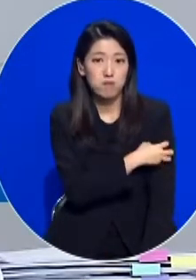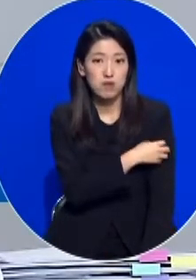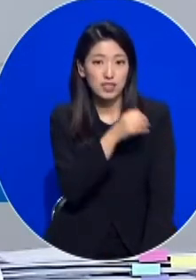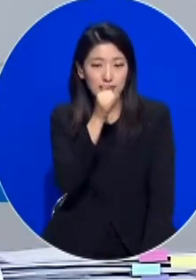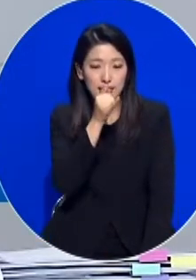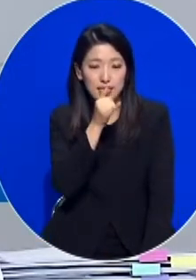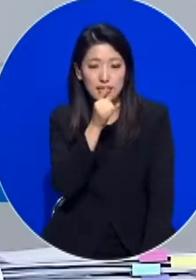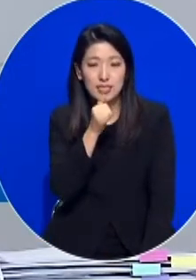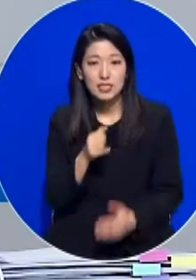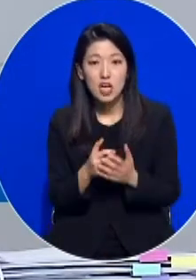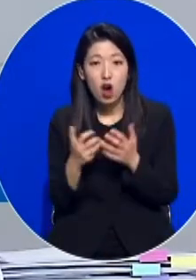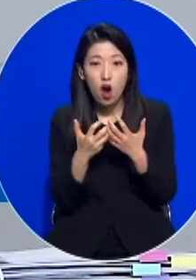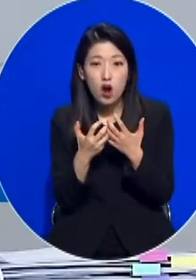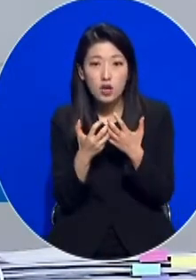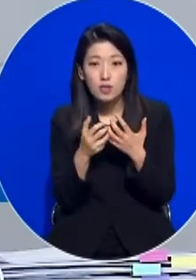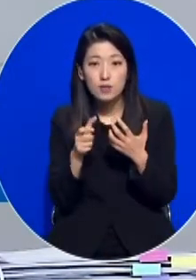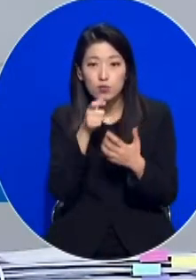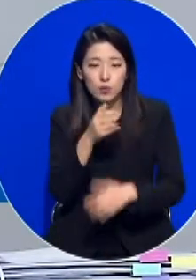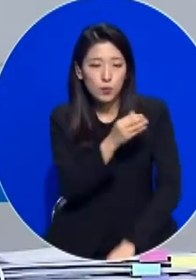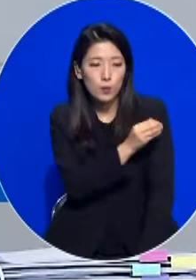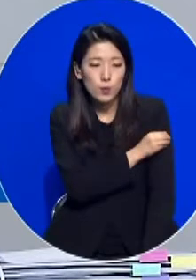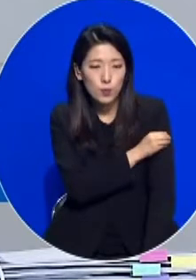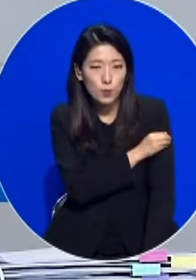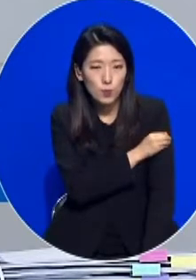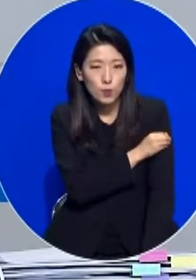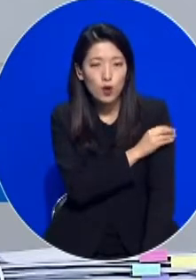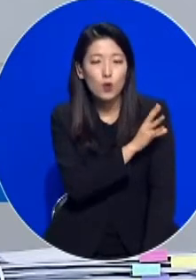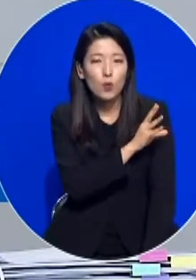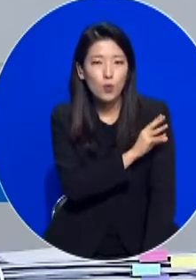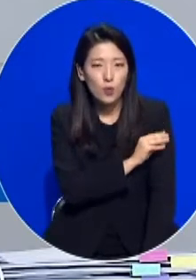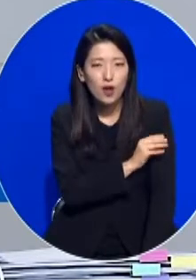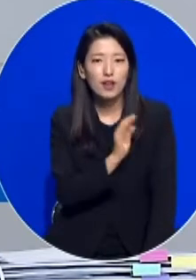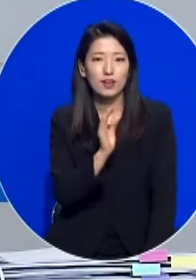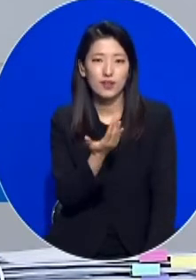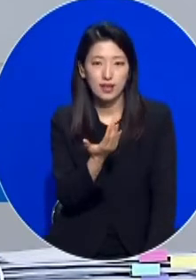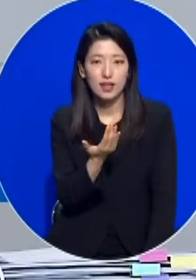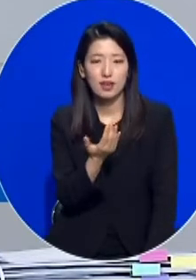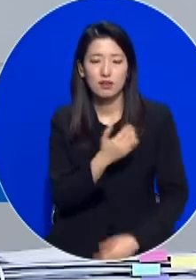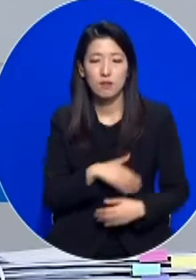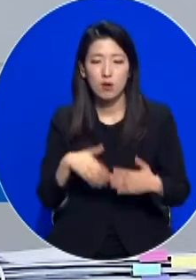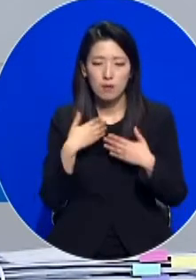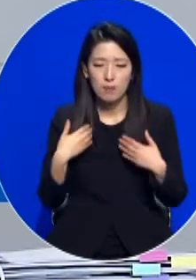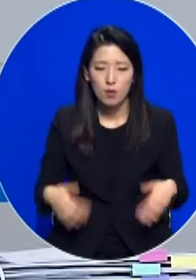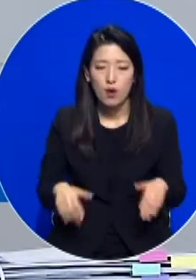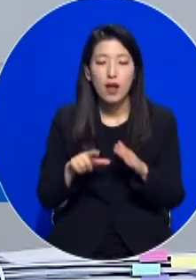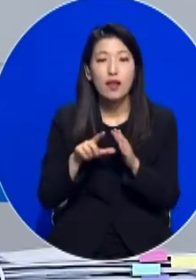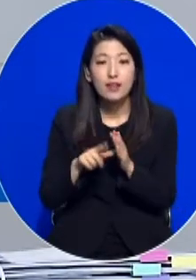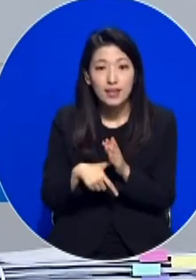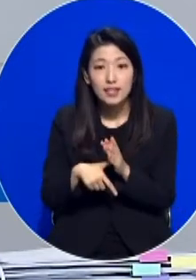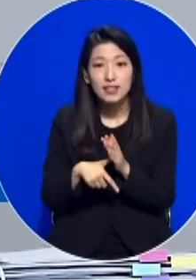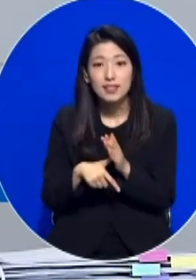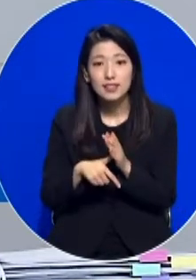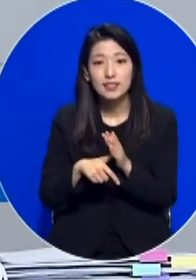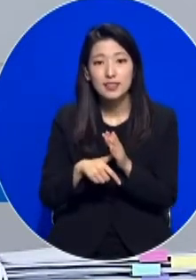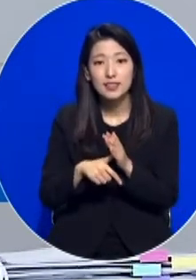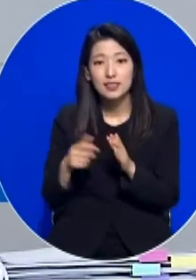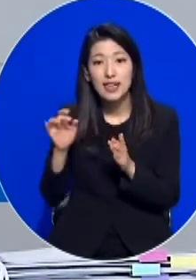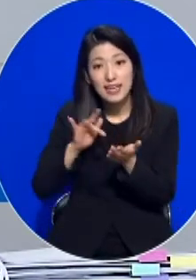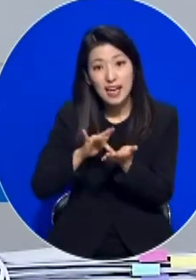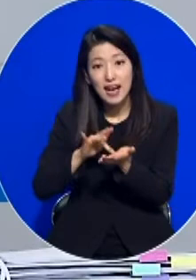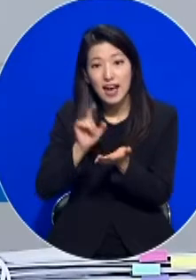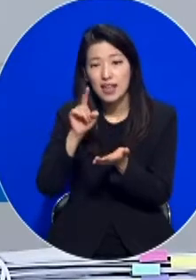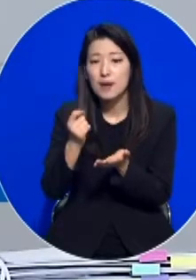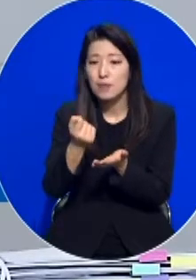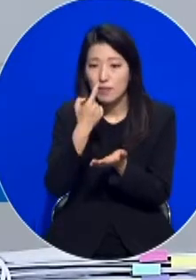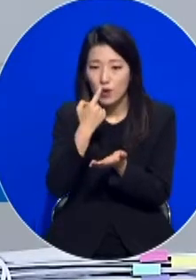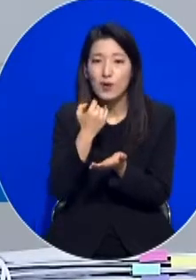부위에 대거나 근육통, 피로감 등 전신 이상 증상이 있을 때는 진통제를 복용하는 것도 도움이 될수